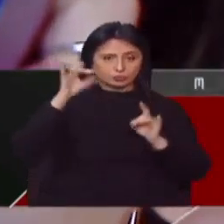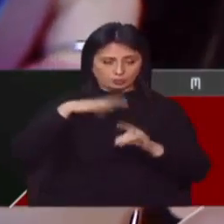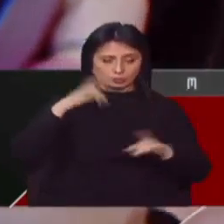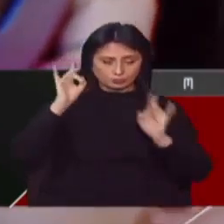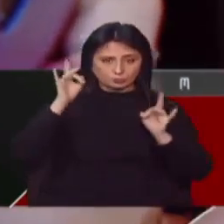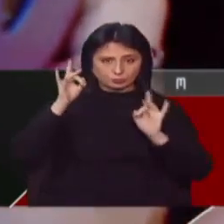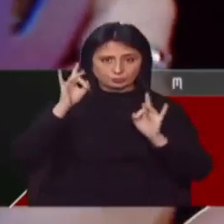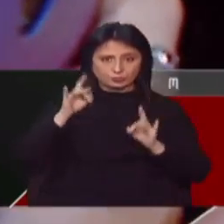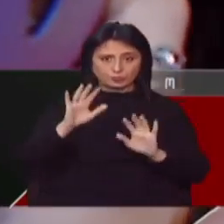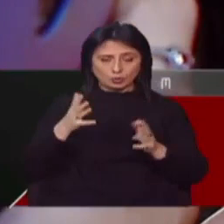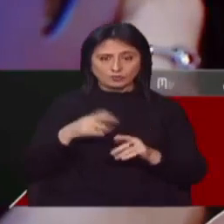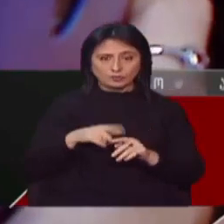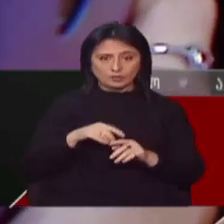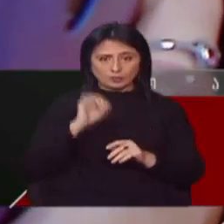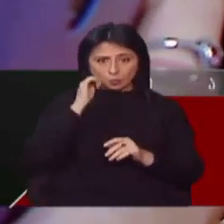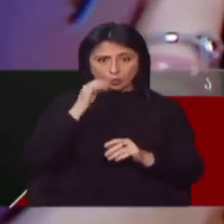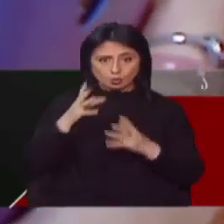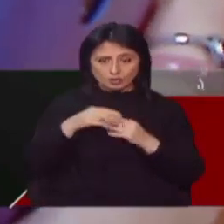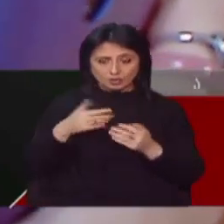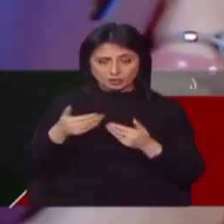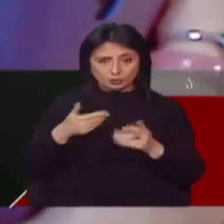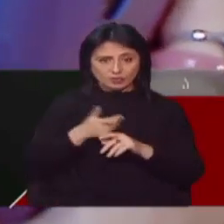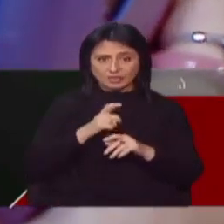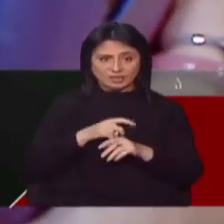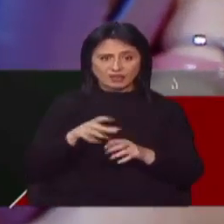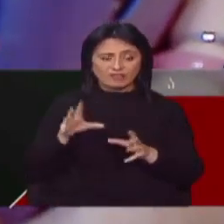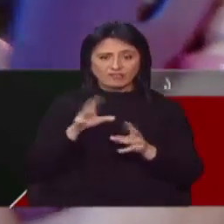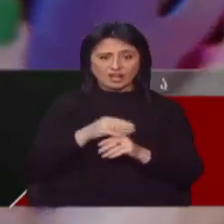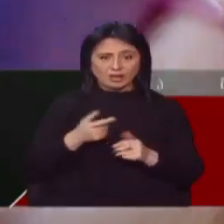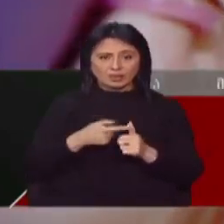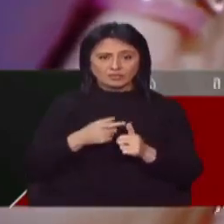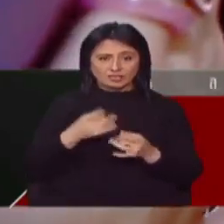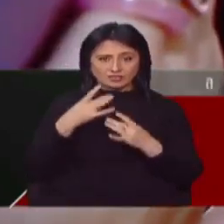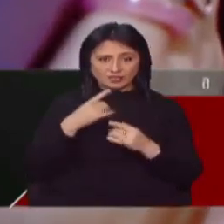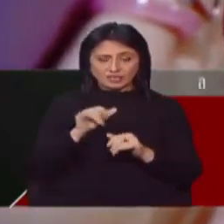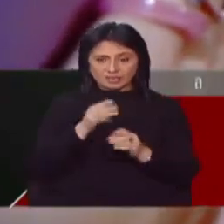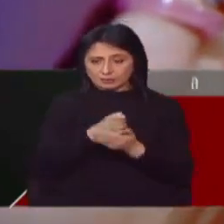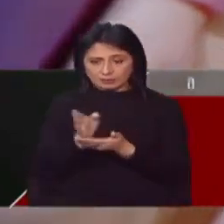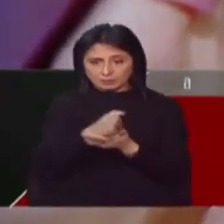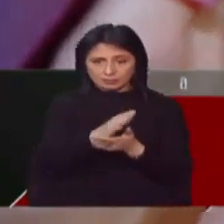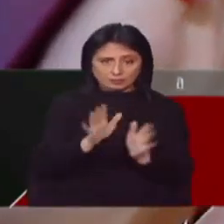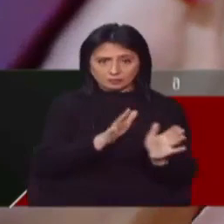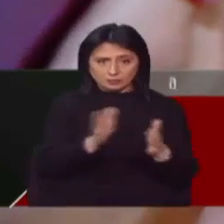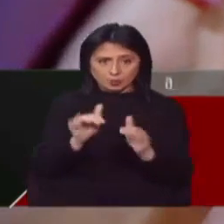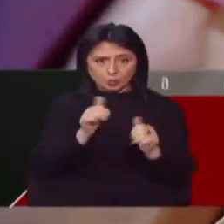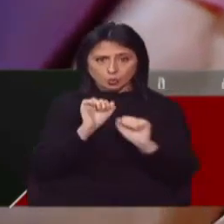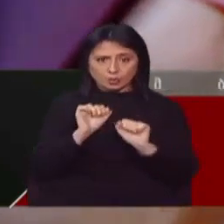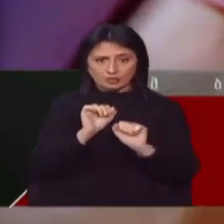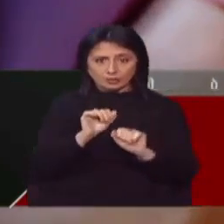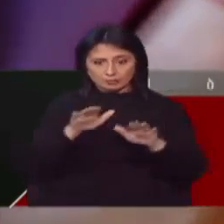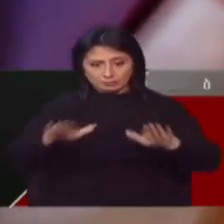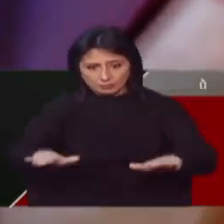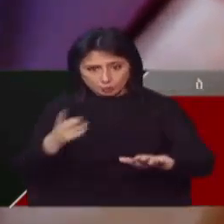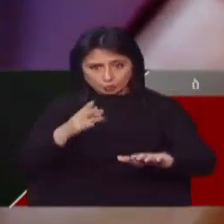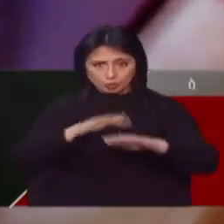მაშინ მოხდა, მოხუცებთან ერთად მოვდიოდი და აი ძალიან ყველაფერს გვითხრეს, საით უნდა წავიდეთ, როგორ უნდა დავწვეთ, როგორ